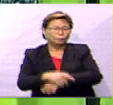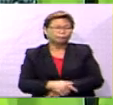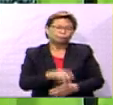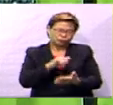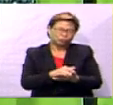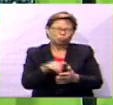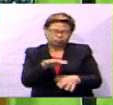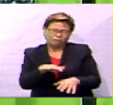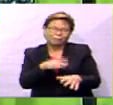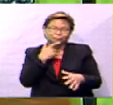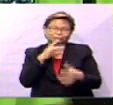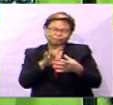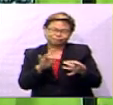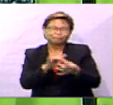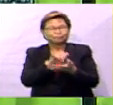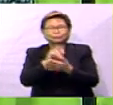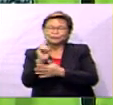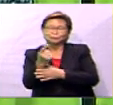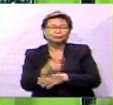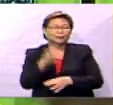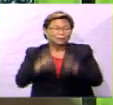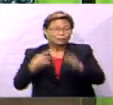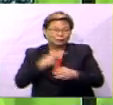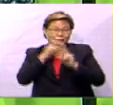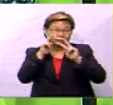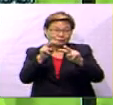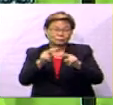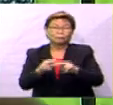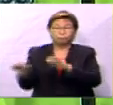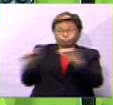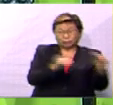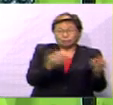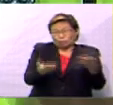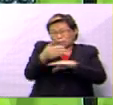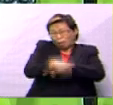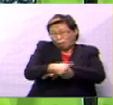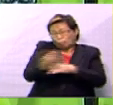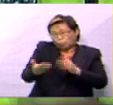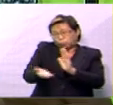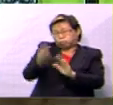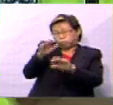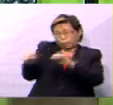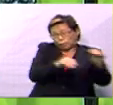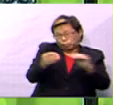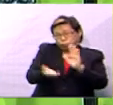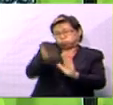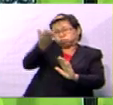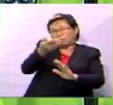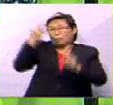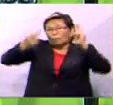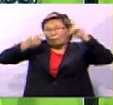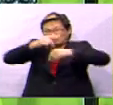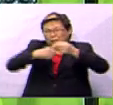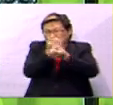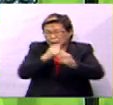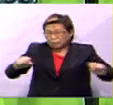itulah lebih kurangnya. Ya. Jika kita lihat mereka yang berpindah mungkin malam ini mungkin meningkat, tapi mereka risau juga tentang keselamatan